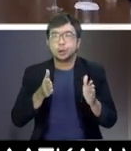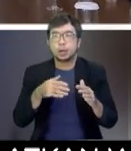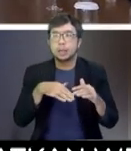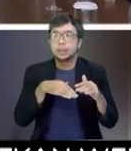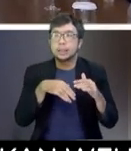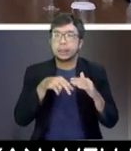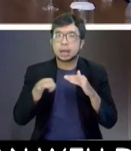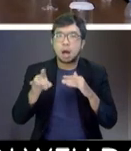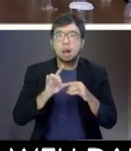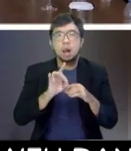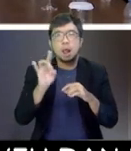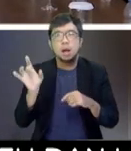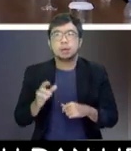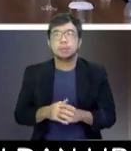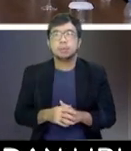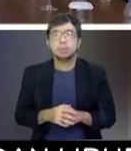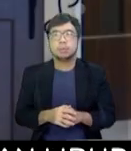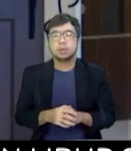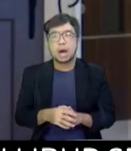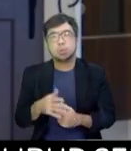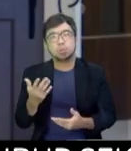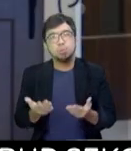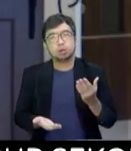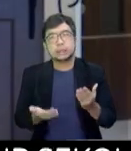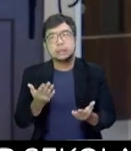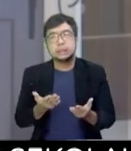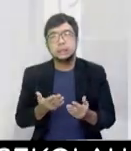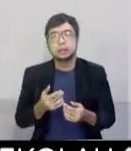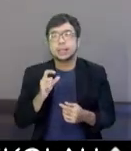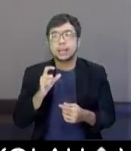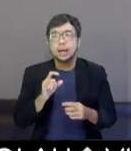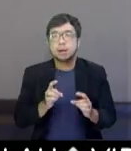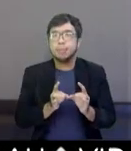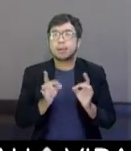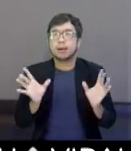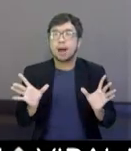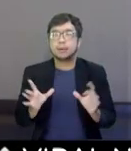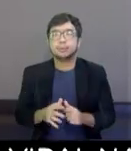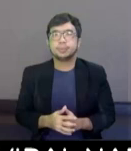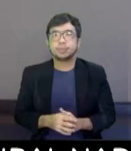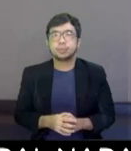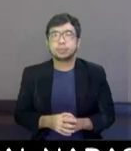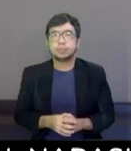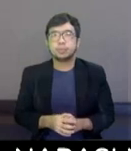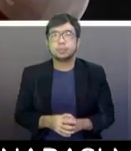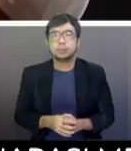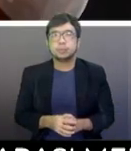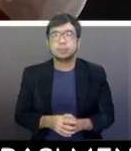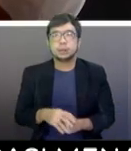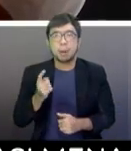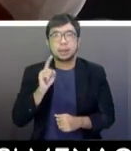segala macam, corner kick. Jadi mungkin agak beda sama IFF kemarin. Mati sama auto pressing, karena kita kemarin